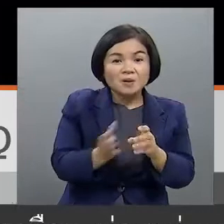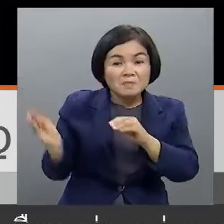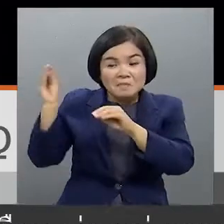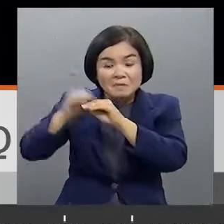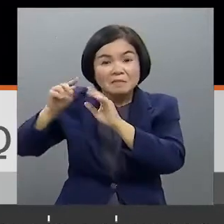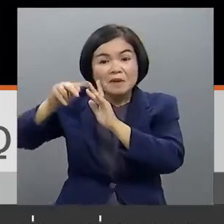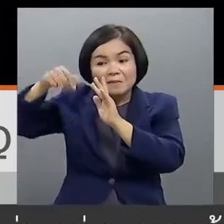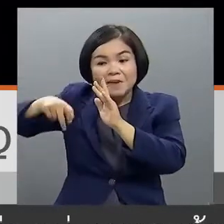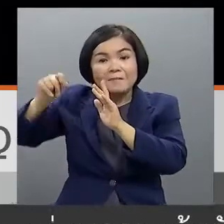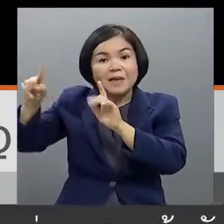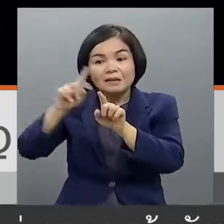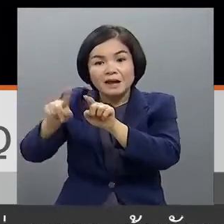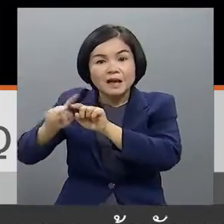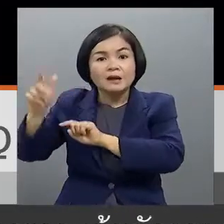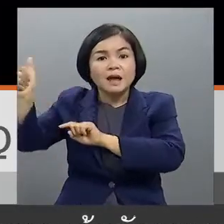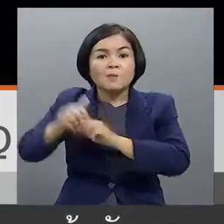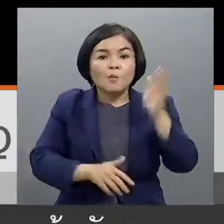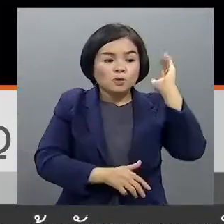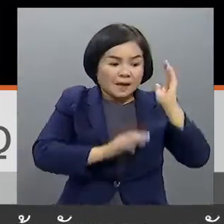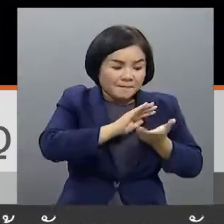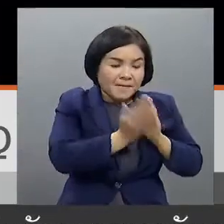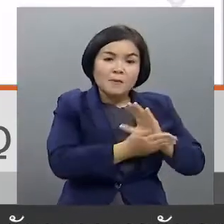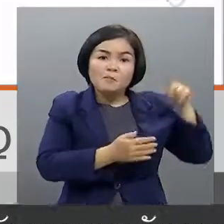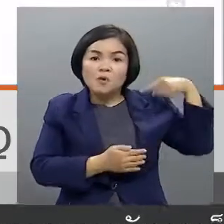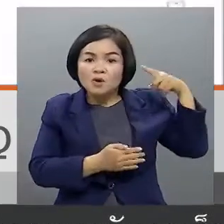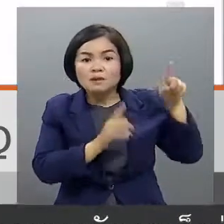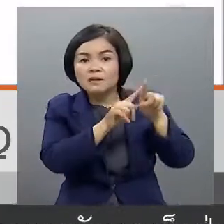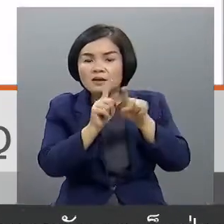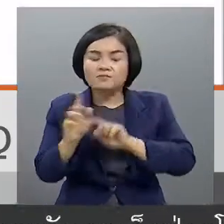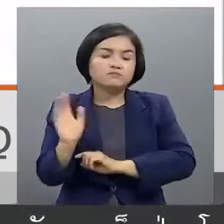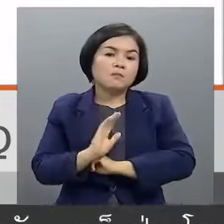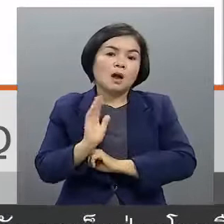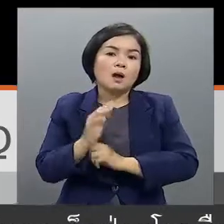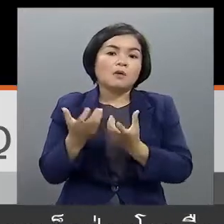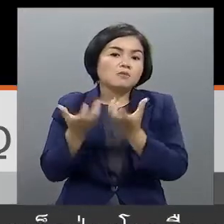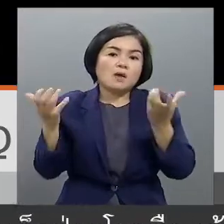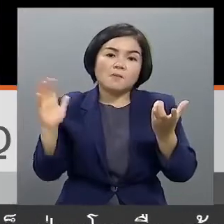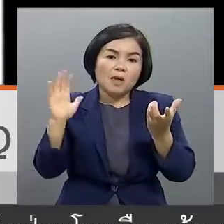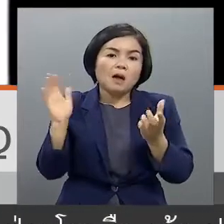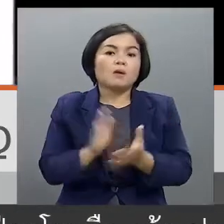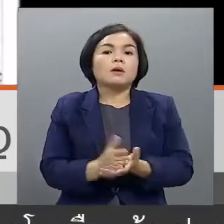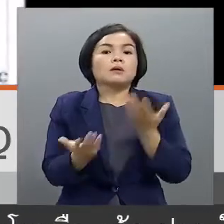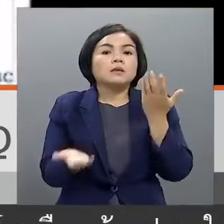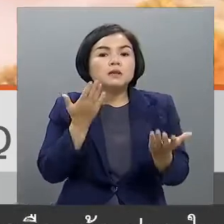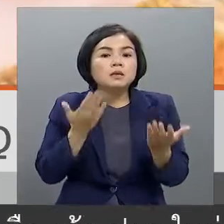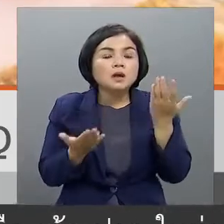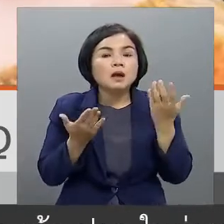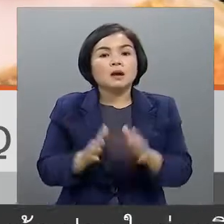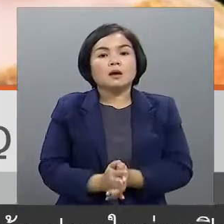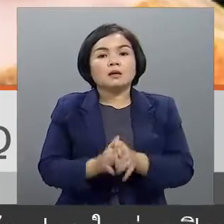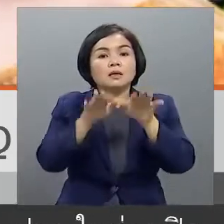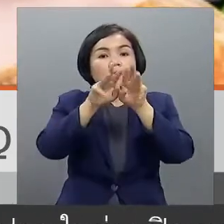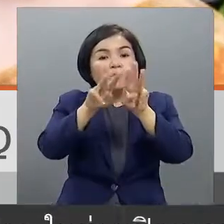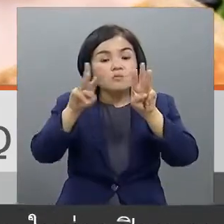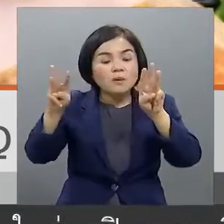เพศมีสิทธิ์ใช้ห้องน้ำตามอัตลักษณ์ทางเพศของตัวเองหรือการตอบกลับความเห็นของชาวเน็ตว่าศาสนาไม่ใช่